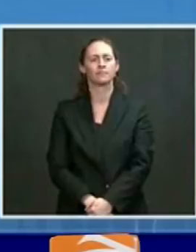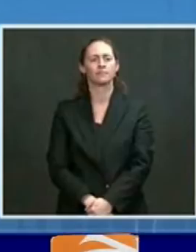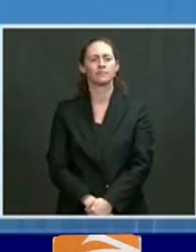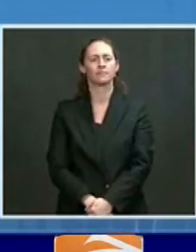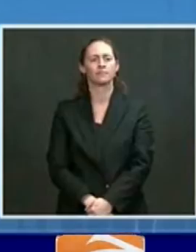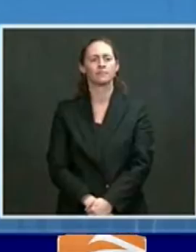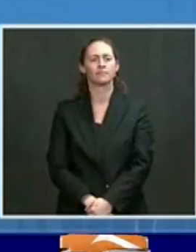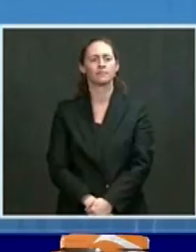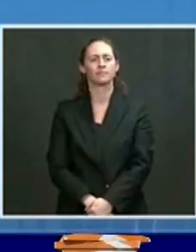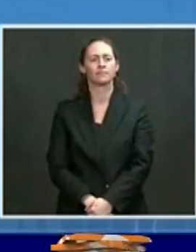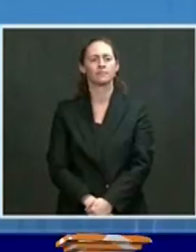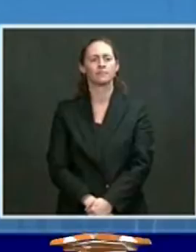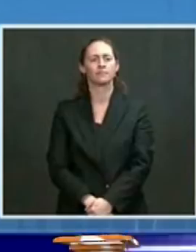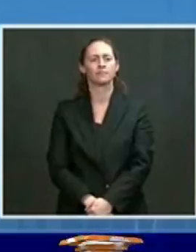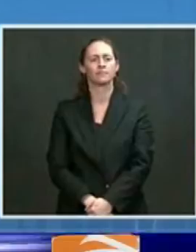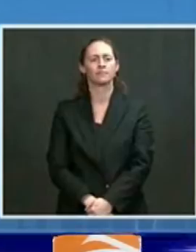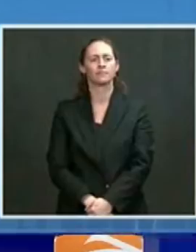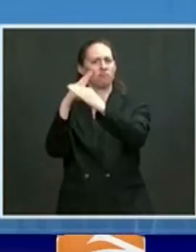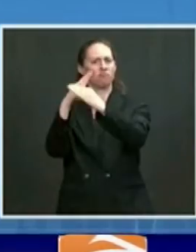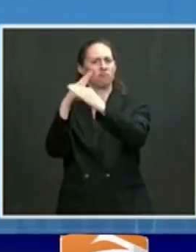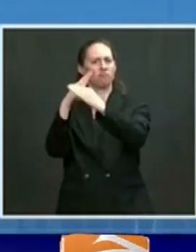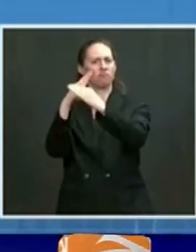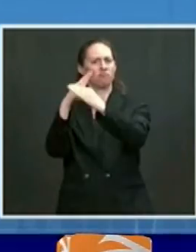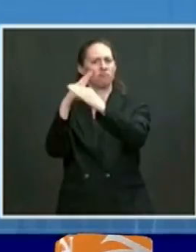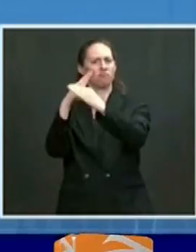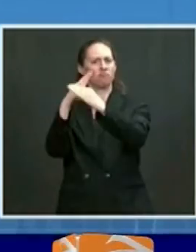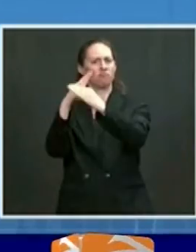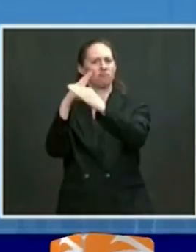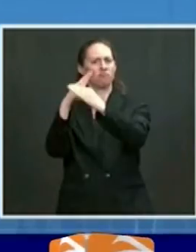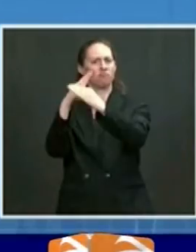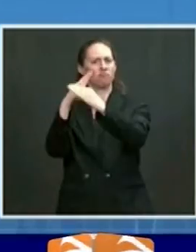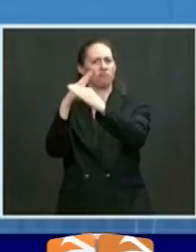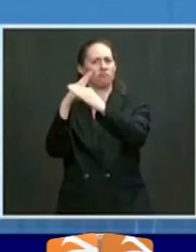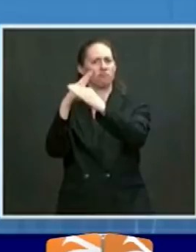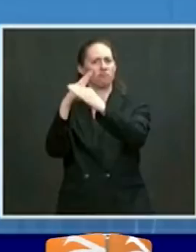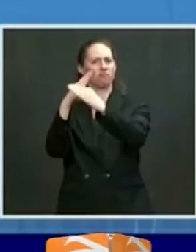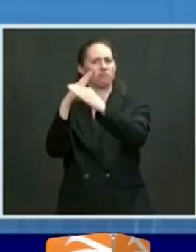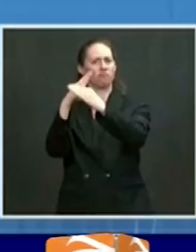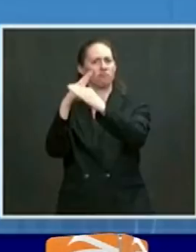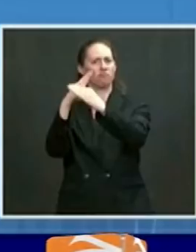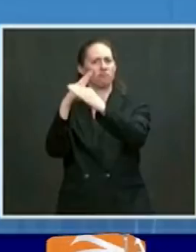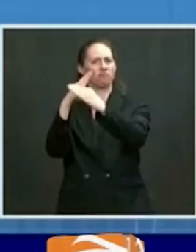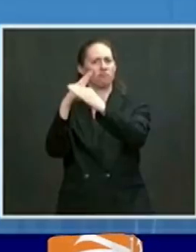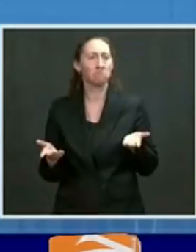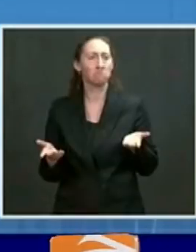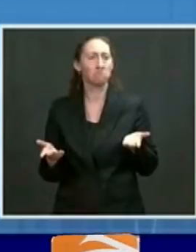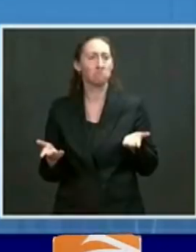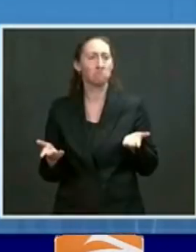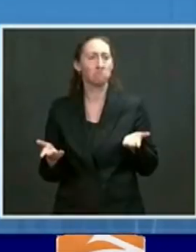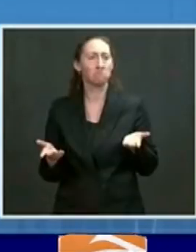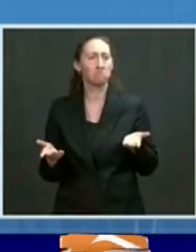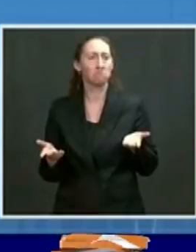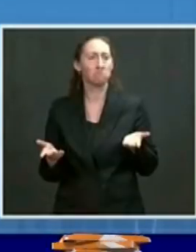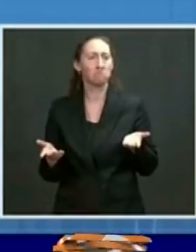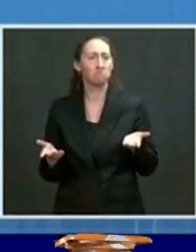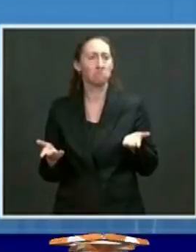कोरोना से बचाव की दोनों वैक्सीन लगवाने वालों को इंडोर मास्क पहनना लाजमी नहीं, अमरीकी सेहत के इदारे सेंटर्स फॉर डिजीज कंट्रोल एंड प्रिवेंशन की